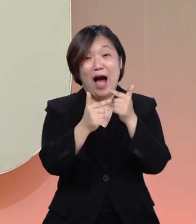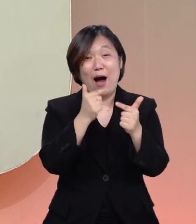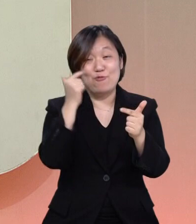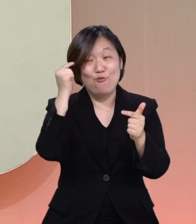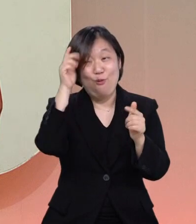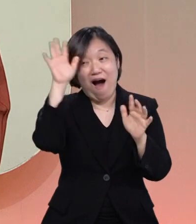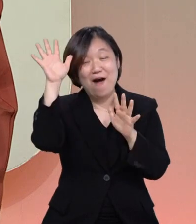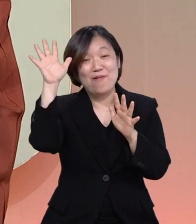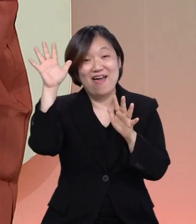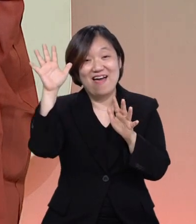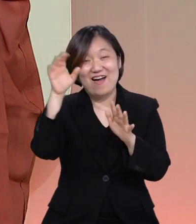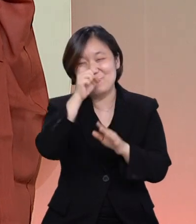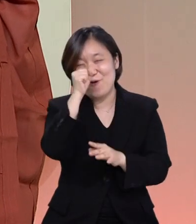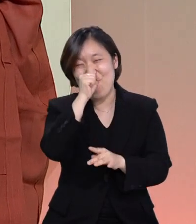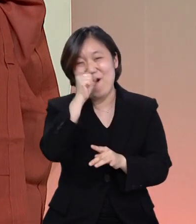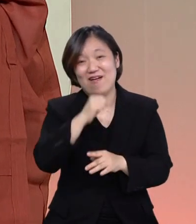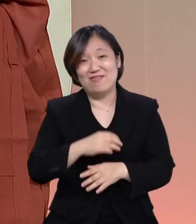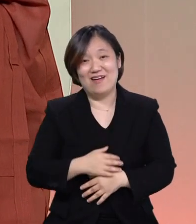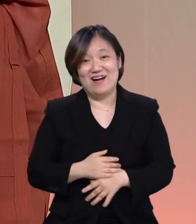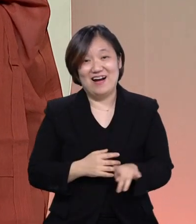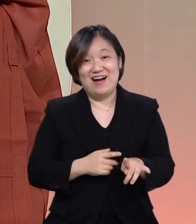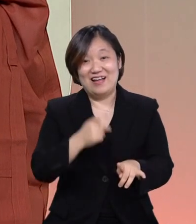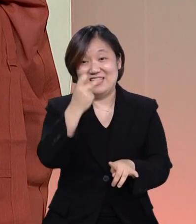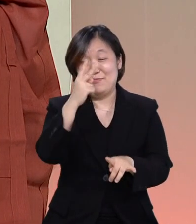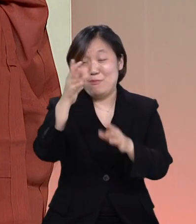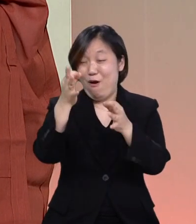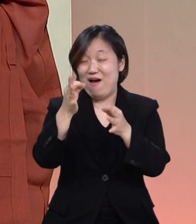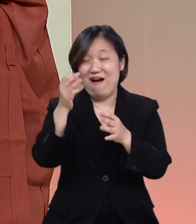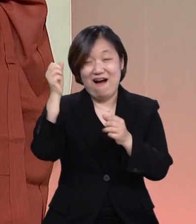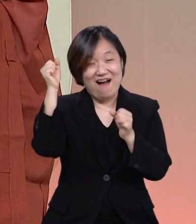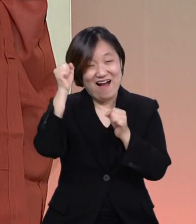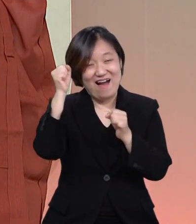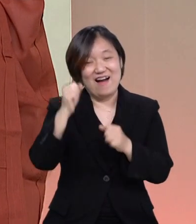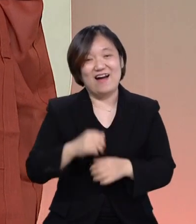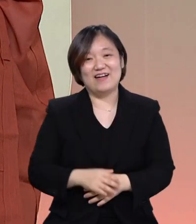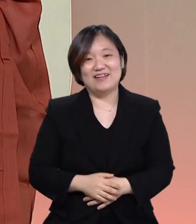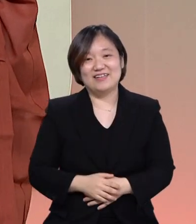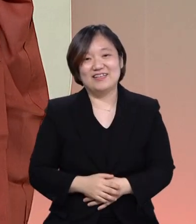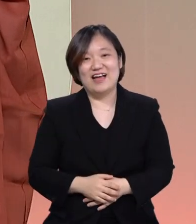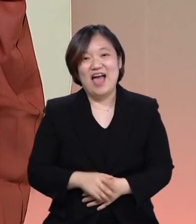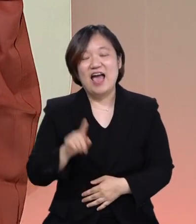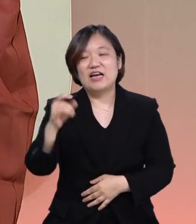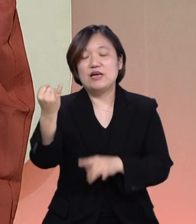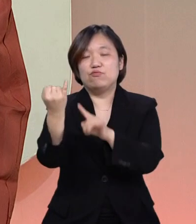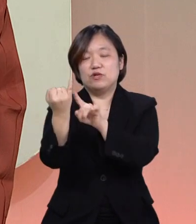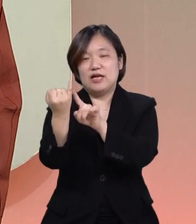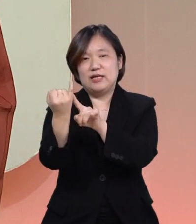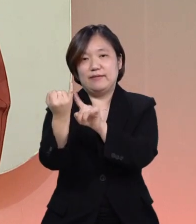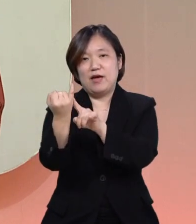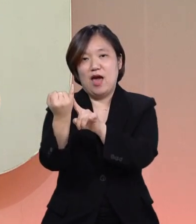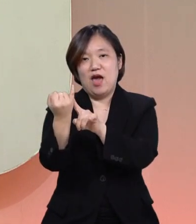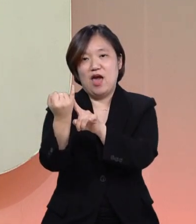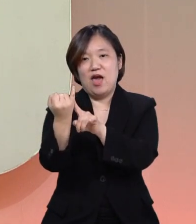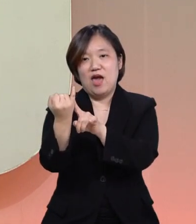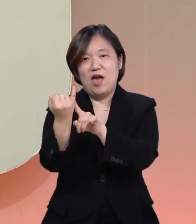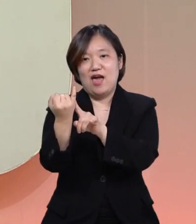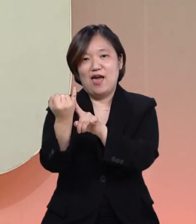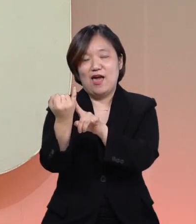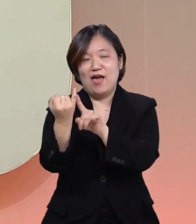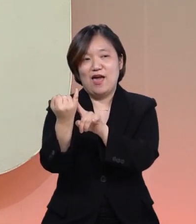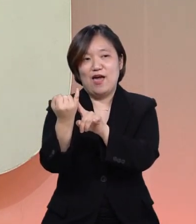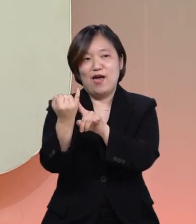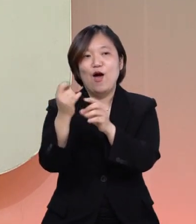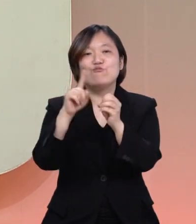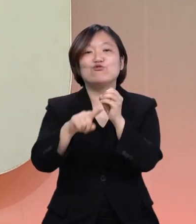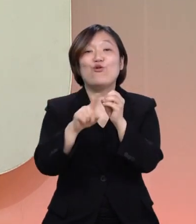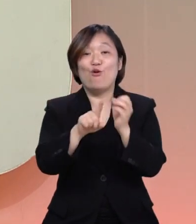아주 소나무의 광팬 애청자이신 여성 불자님이 계시는데 그 불자님께서 당신 법명을